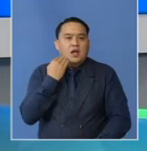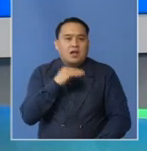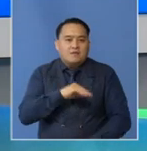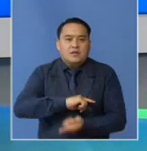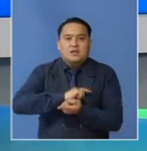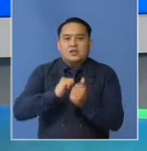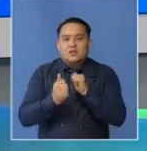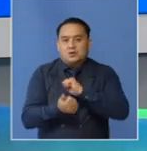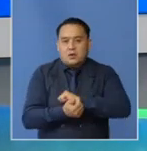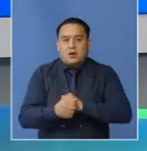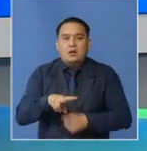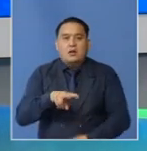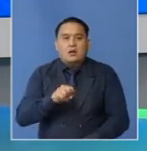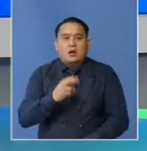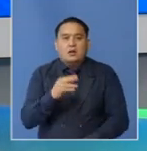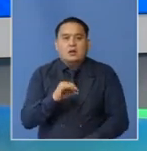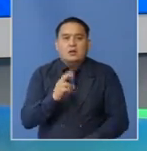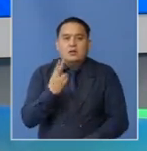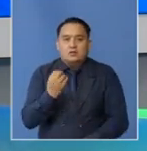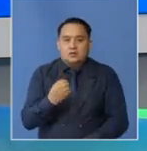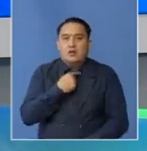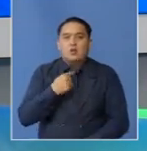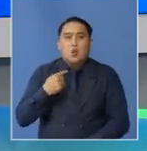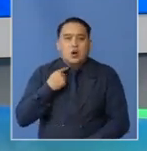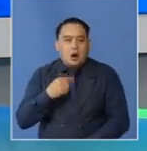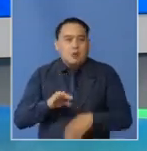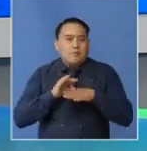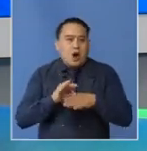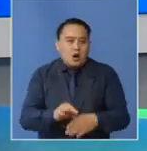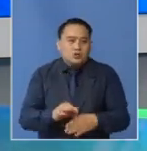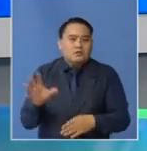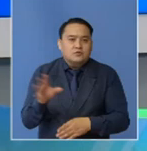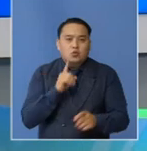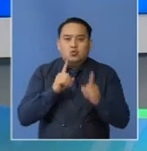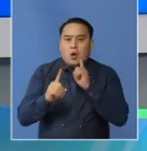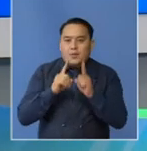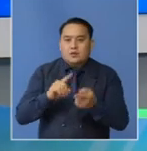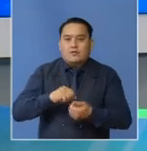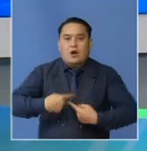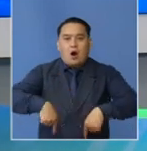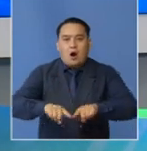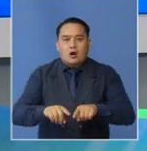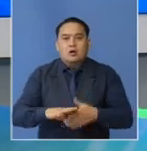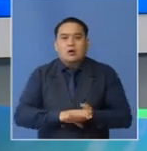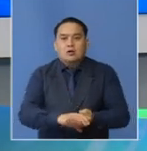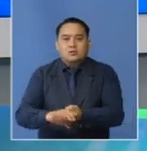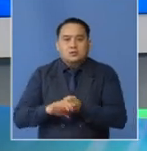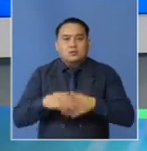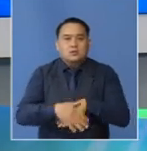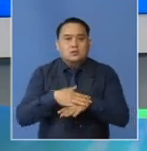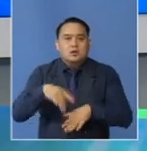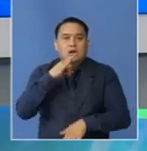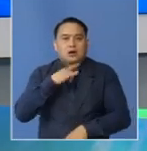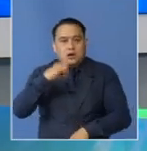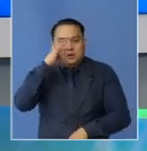Эффективность перехода на латиницу обсудили в областном центре. В Талдыкургане прошел практический семинар, организованный Ассамблеей народа Казахстана.